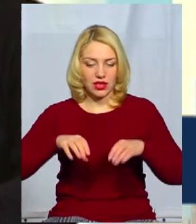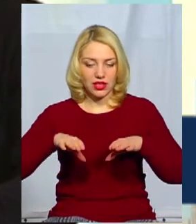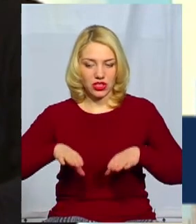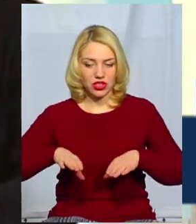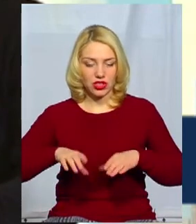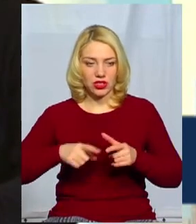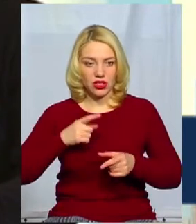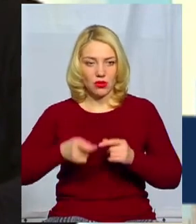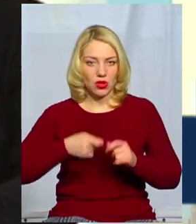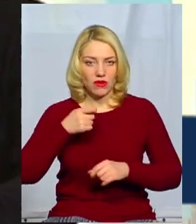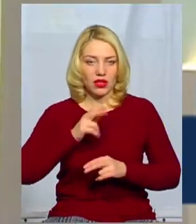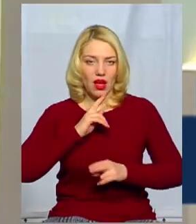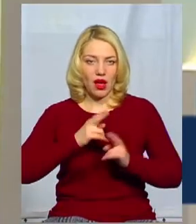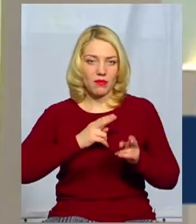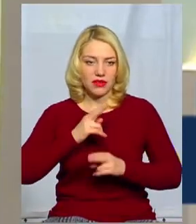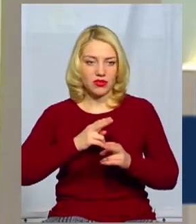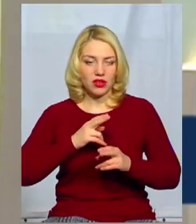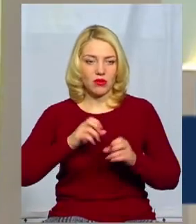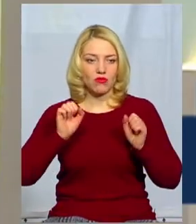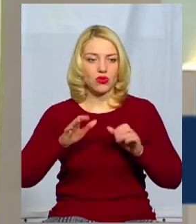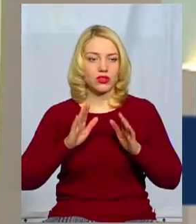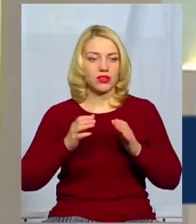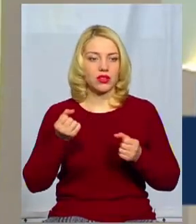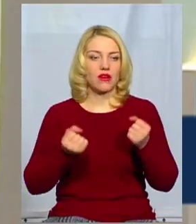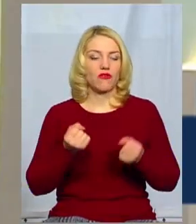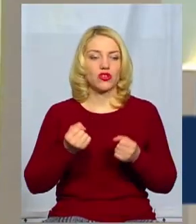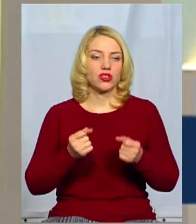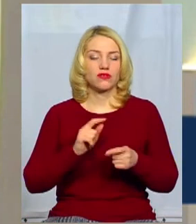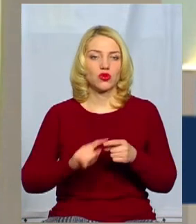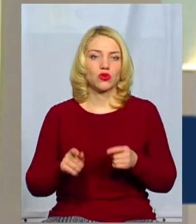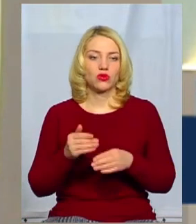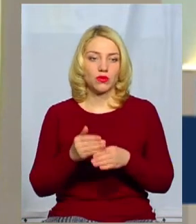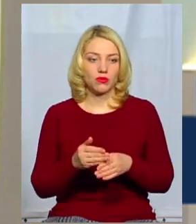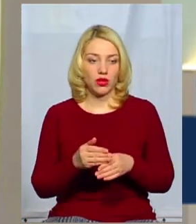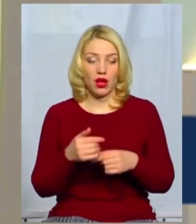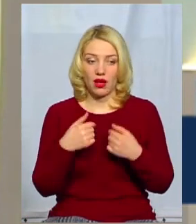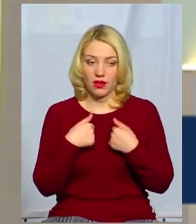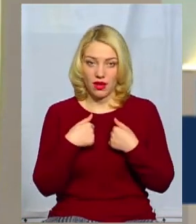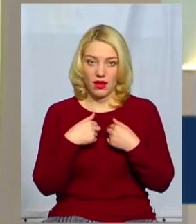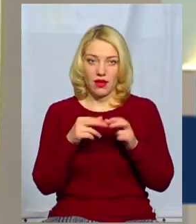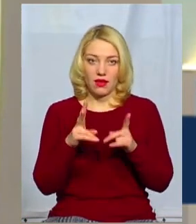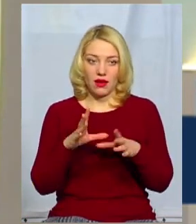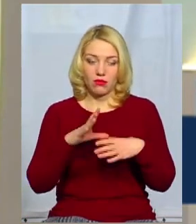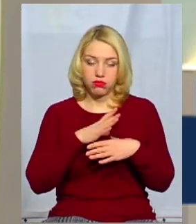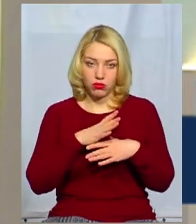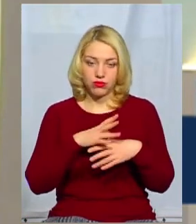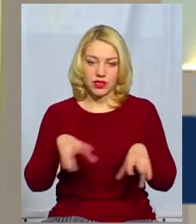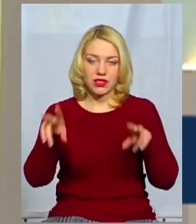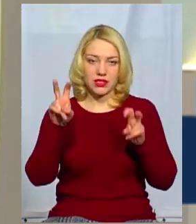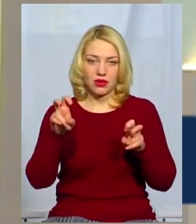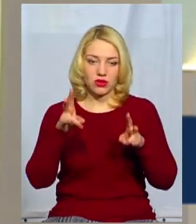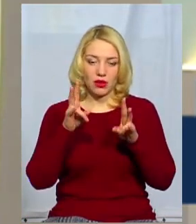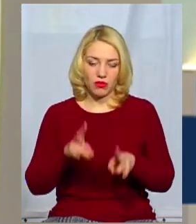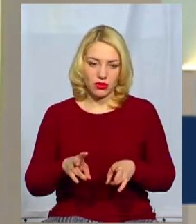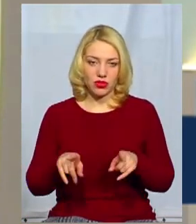чи подавати апеляційну скаргу може тільки водій швидкої допомоги. А я так як був в статусі